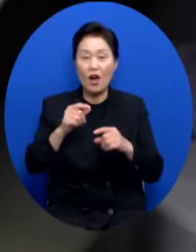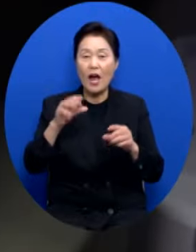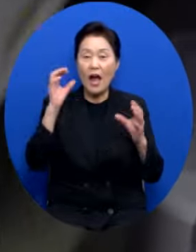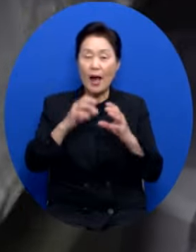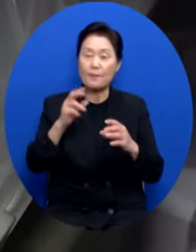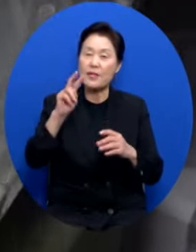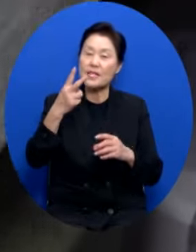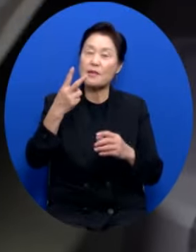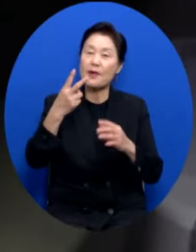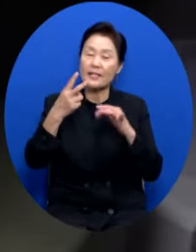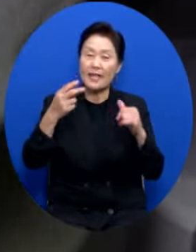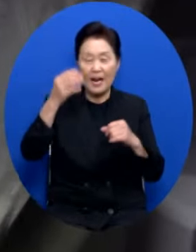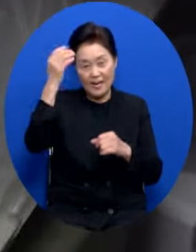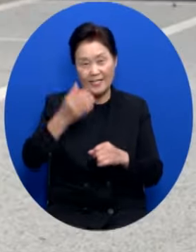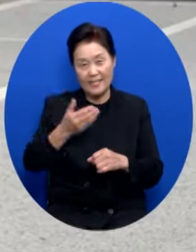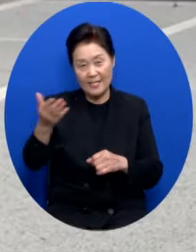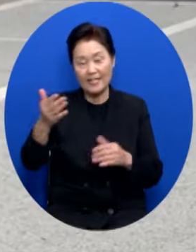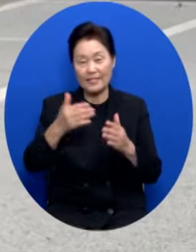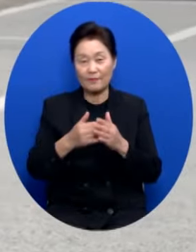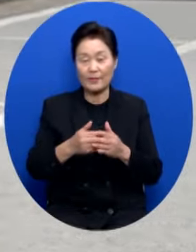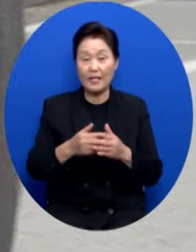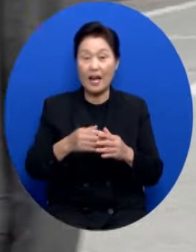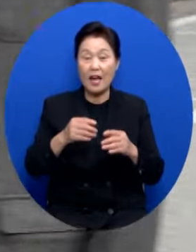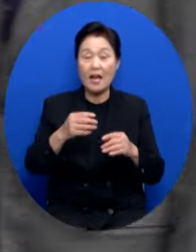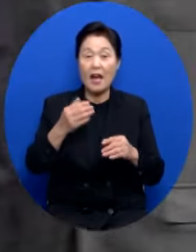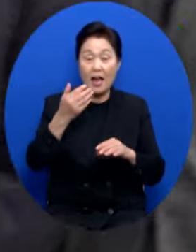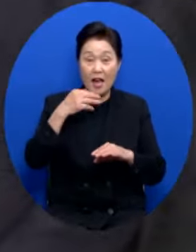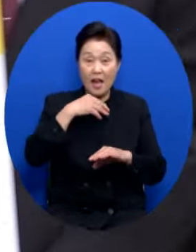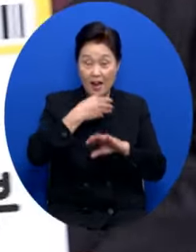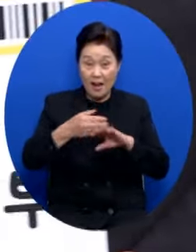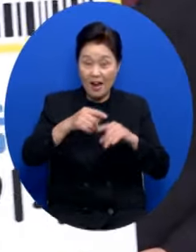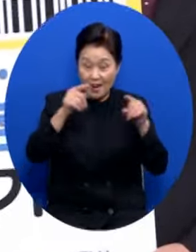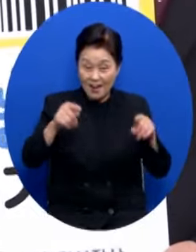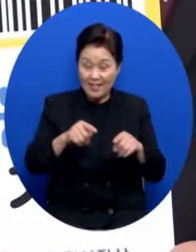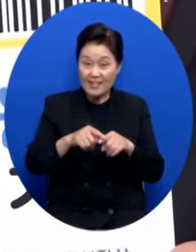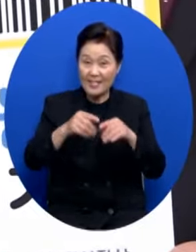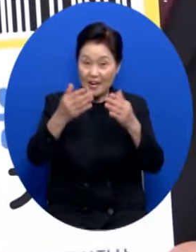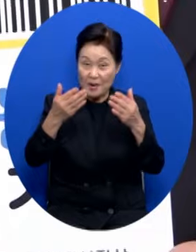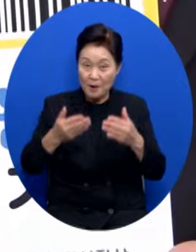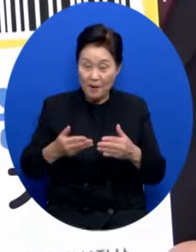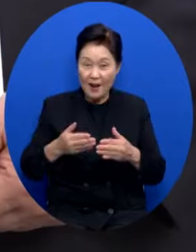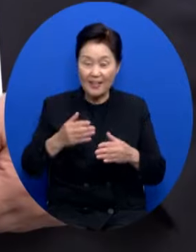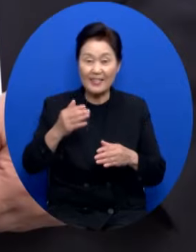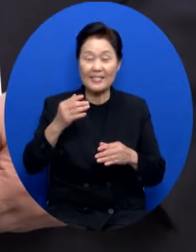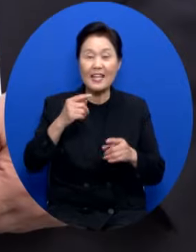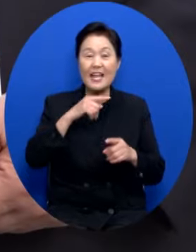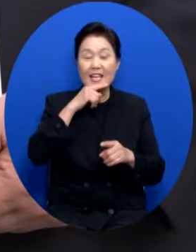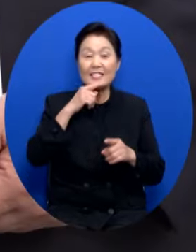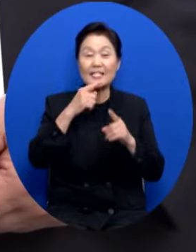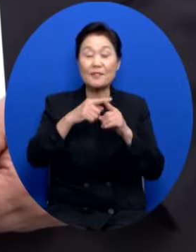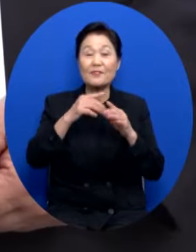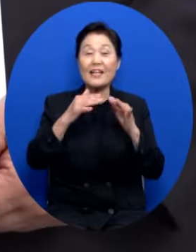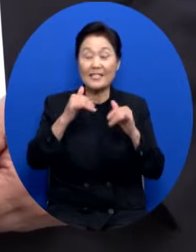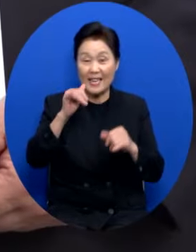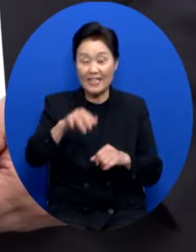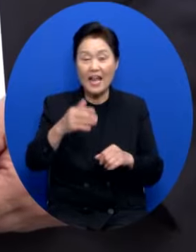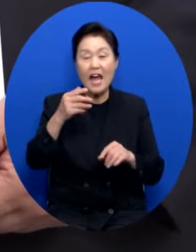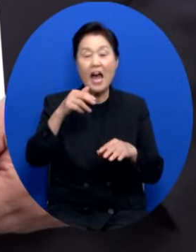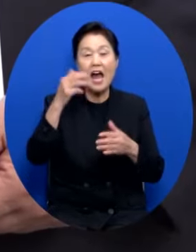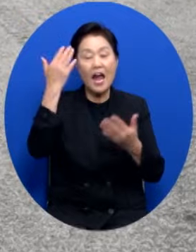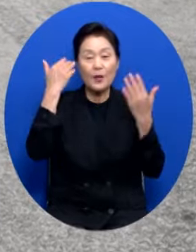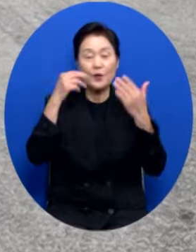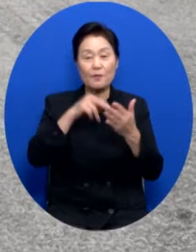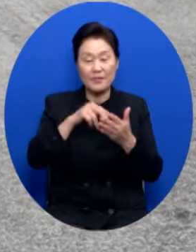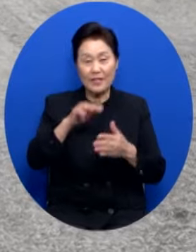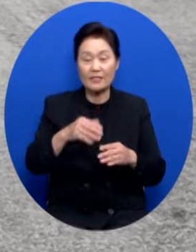200장의 헌혈증을 기증했습니다. 헌혈증을 전달받은 대한적십자사 봉사회 천안지구협의회 측은 학교 차원에서